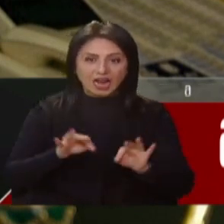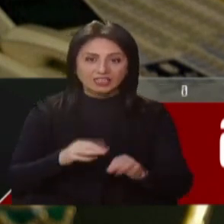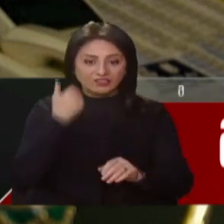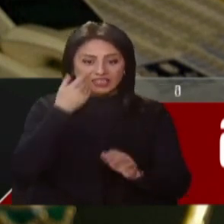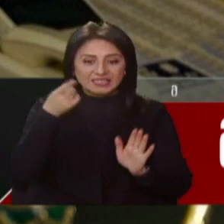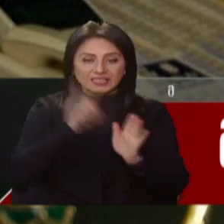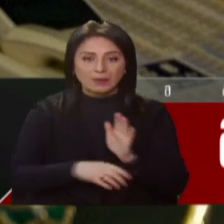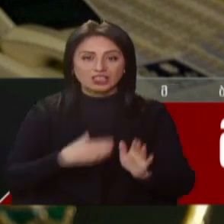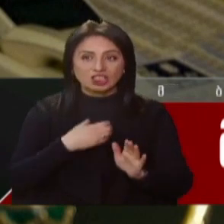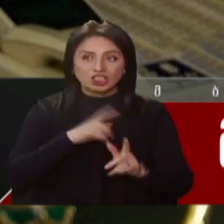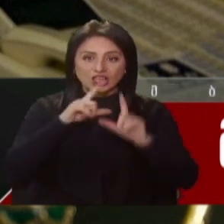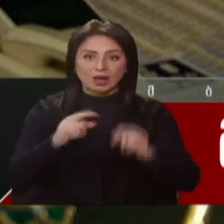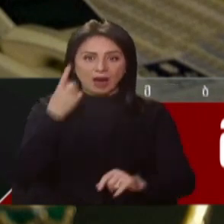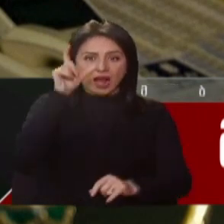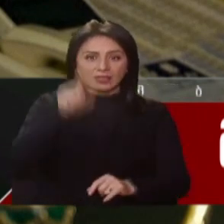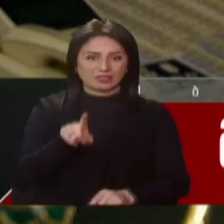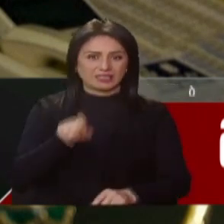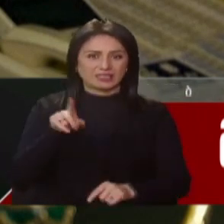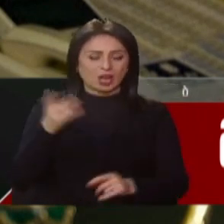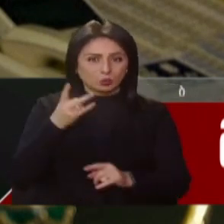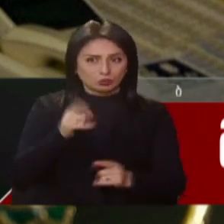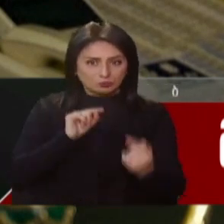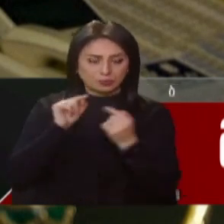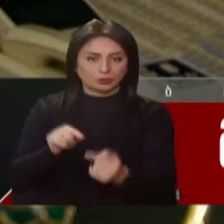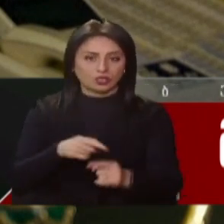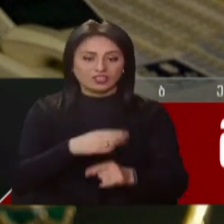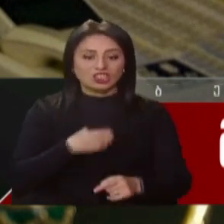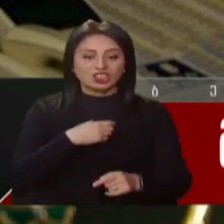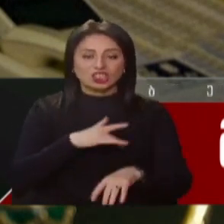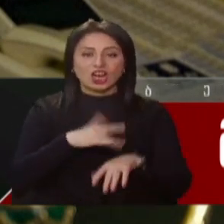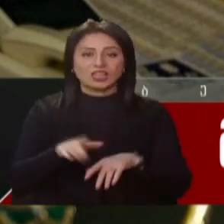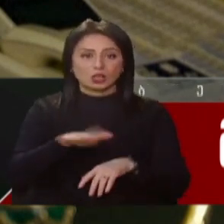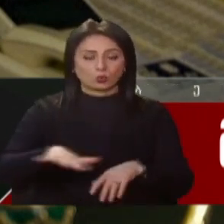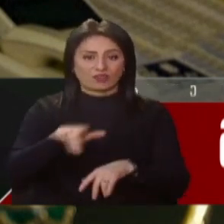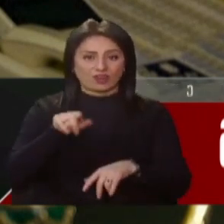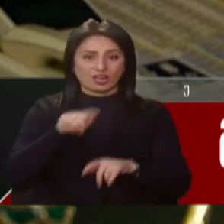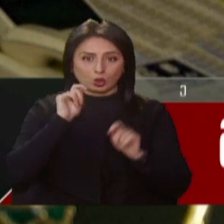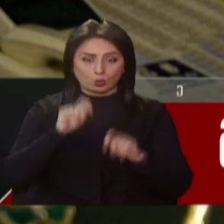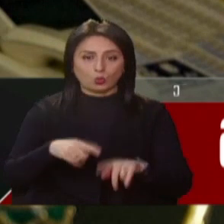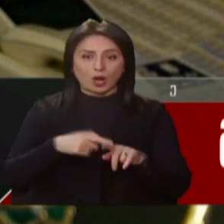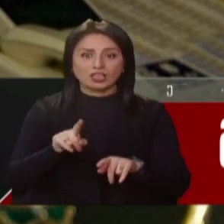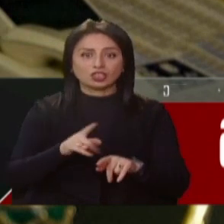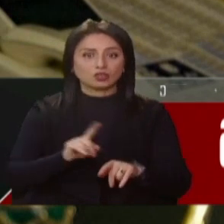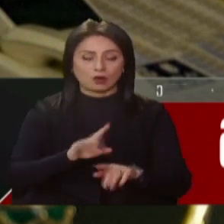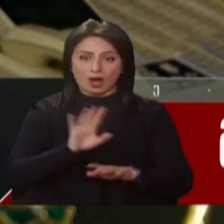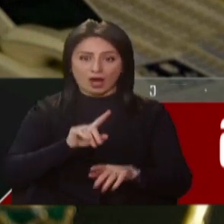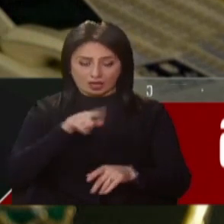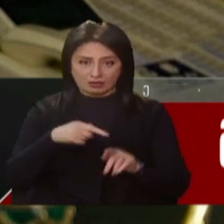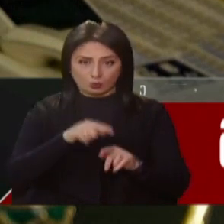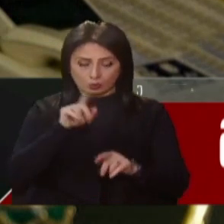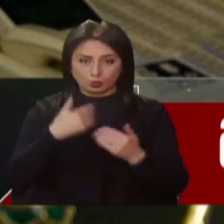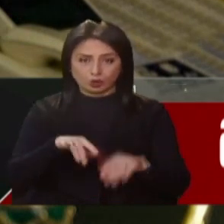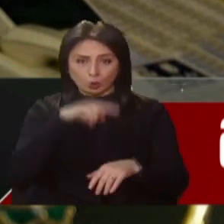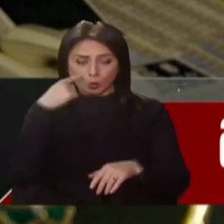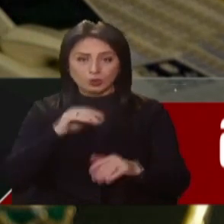отстат Шишизган Кремлшим копи эртиадамианис мимарт. Ткуэни шиши анадгуребс ткуэнс куэканас, ромэль цукуэ гармада, маграм ара бункерши.